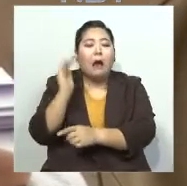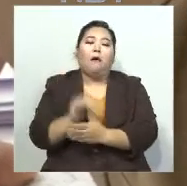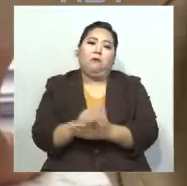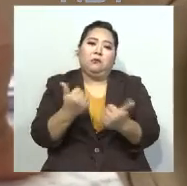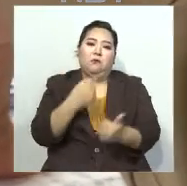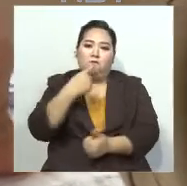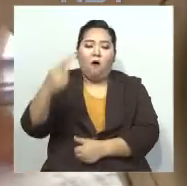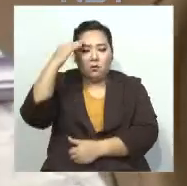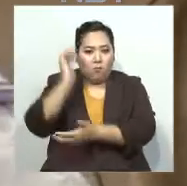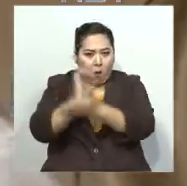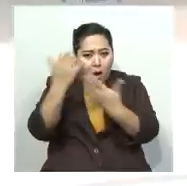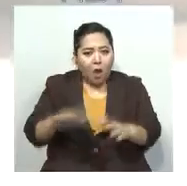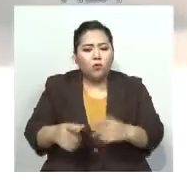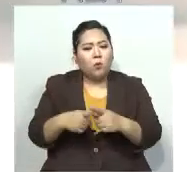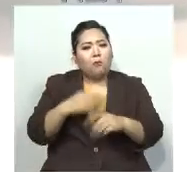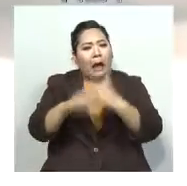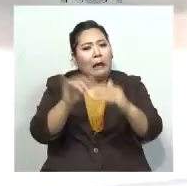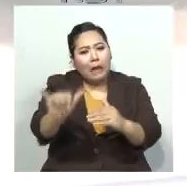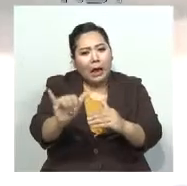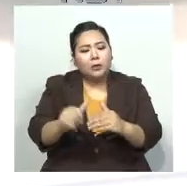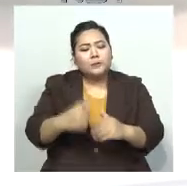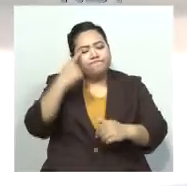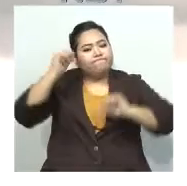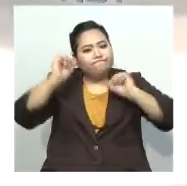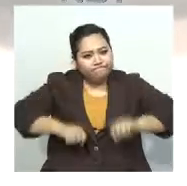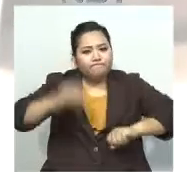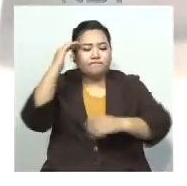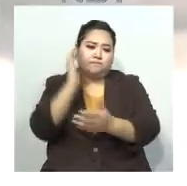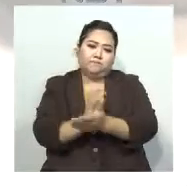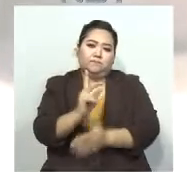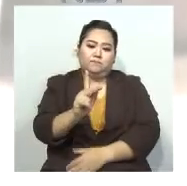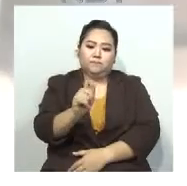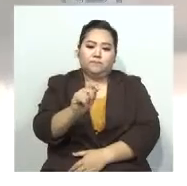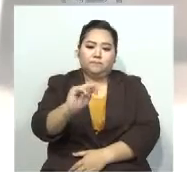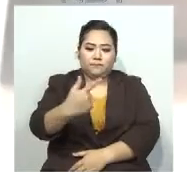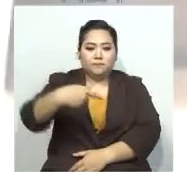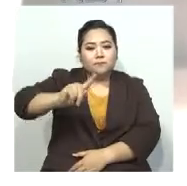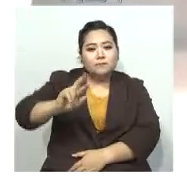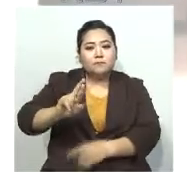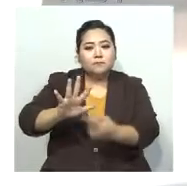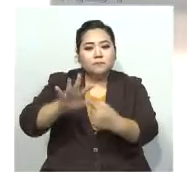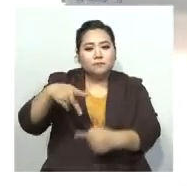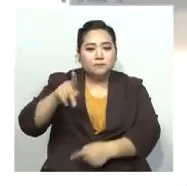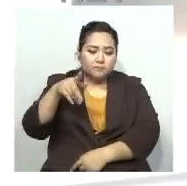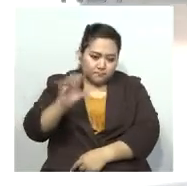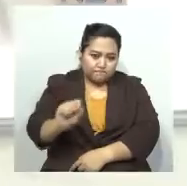คืบหน้าก็เลยตัดสินใจมาร้องเรียนที่กองปราบอีกครั้งหนึ่งนะครับเพื่อให้กองปราบเนี่ยให้ความช่วยเหลือทางคดีครับ